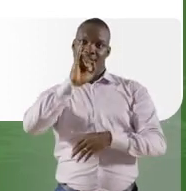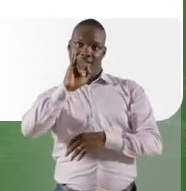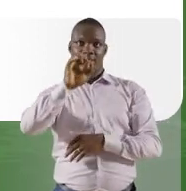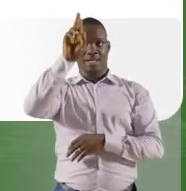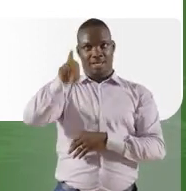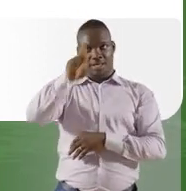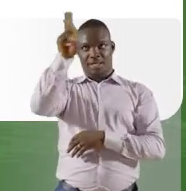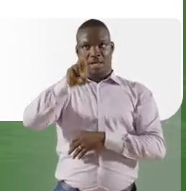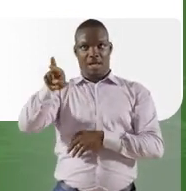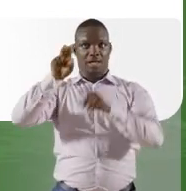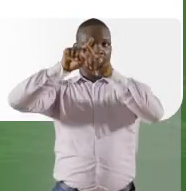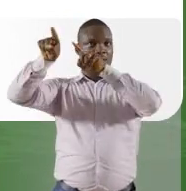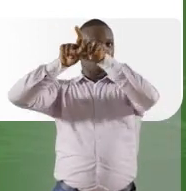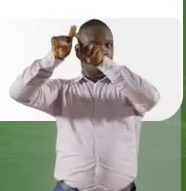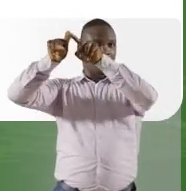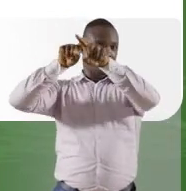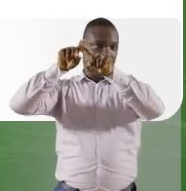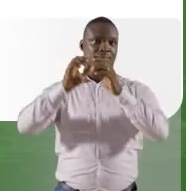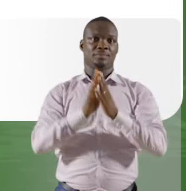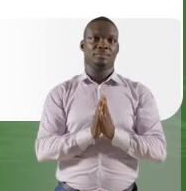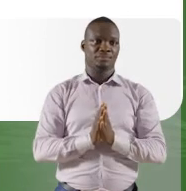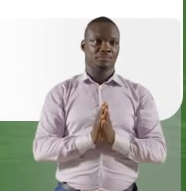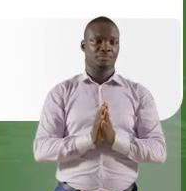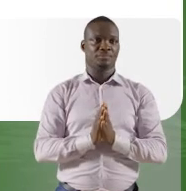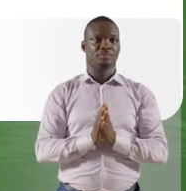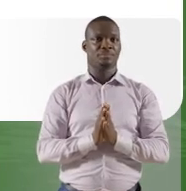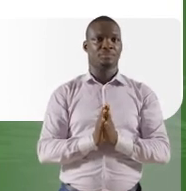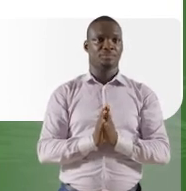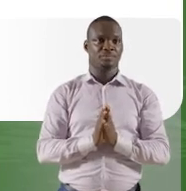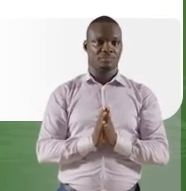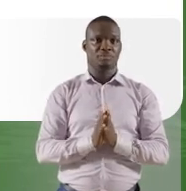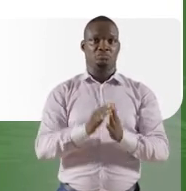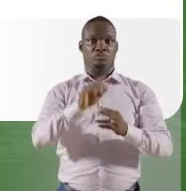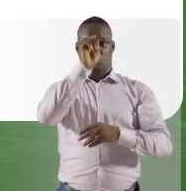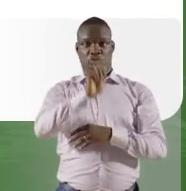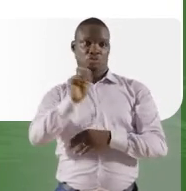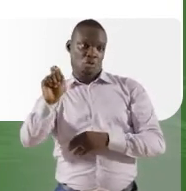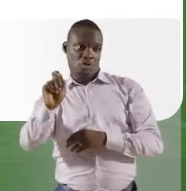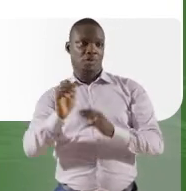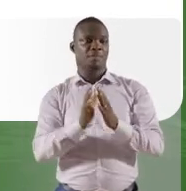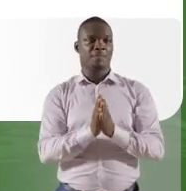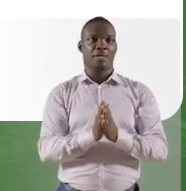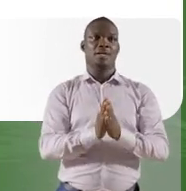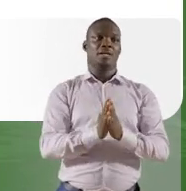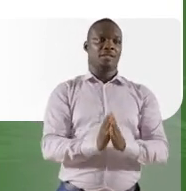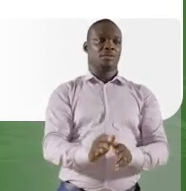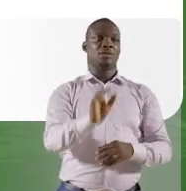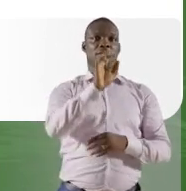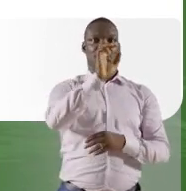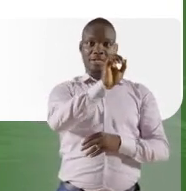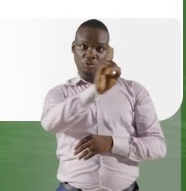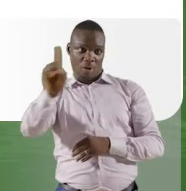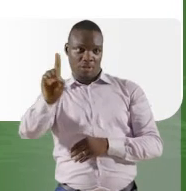IR étoile, qui est l'ensemble des nombres imaginaires purs. Par conséquent, les droites OK